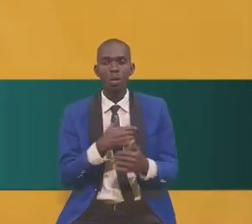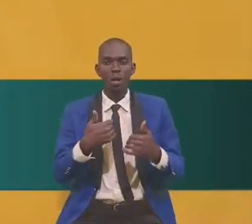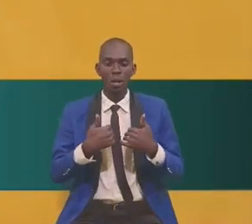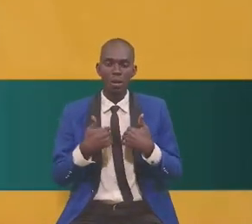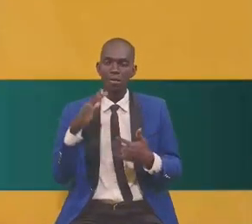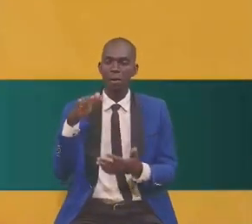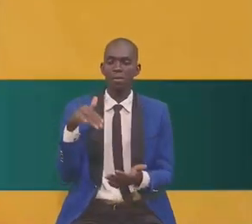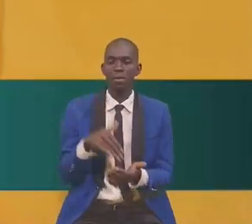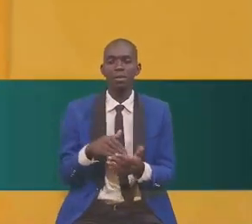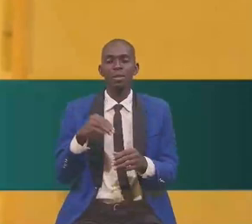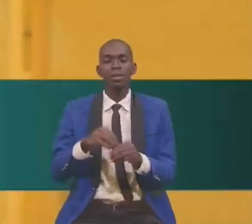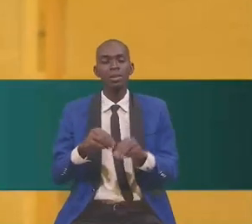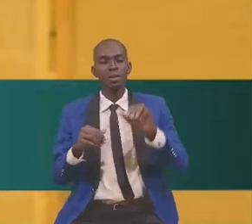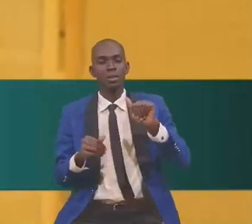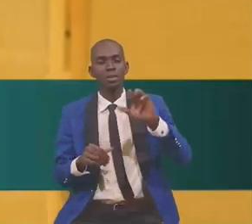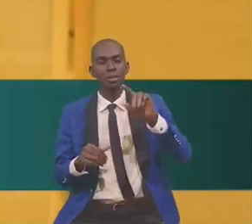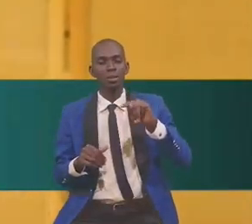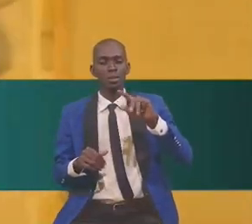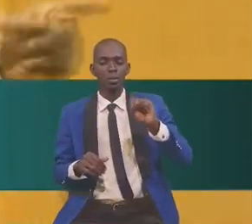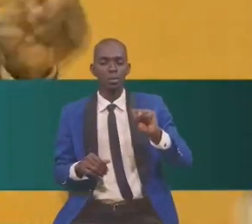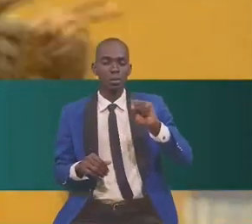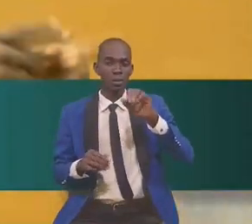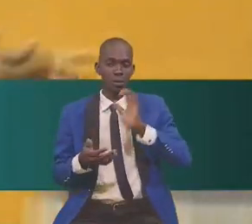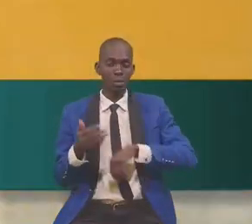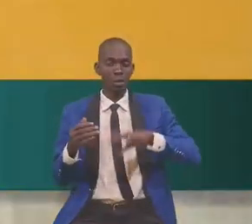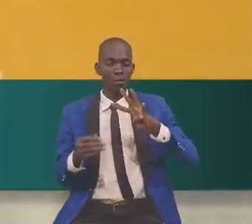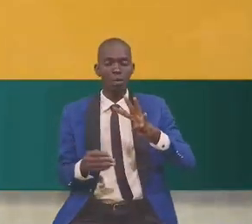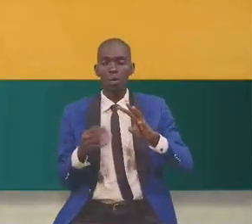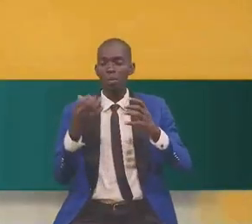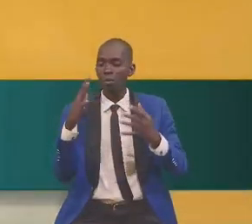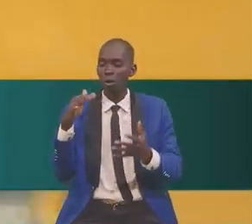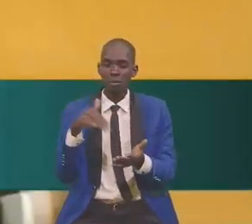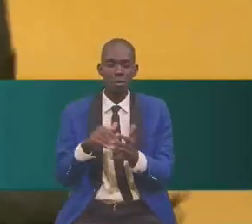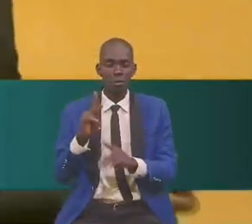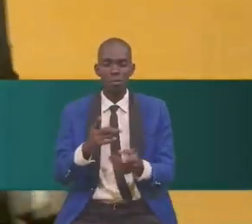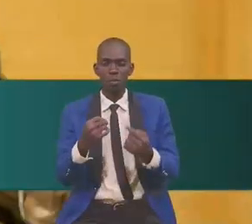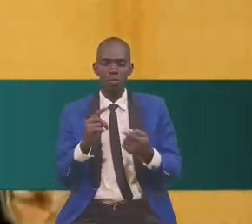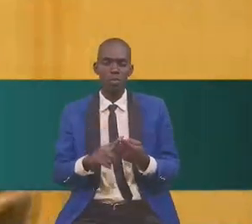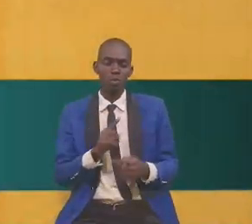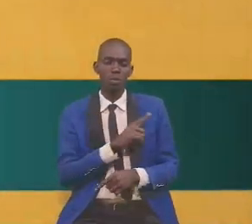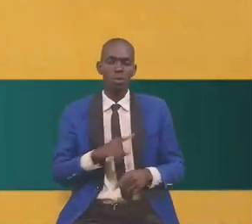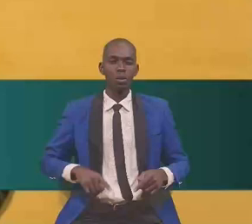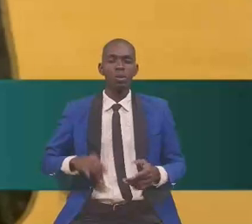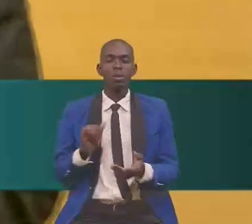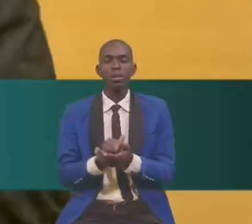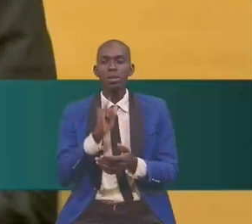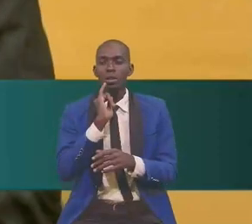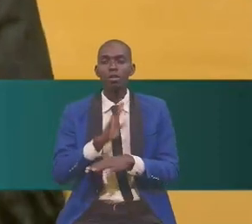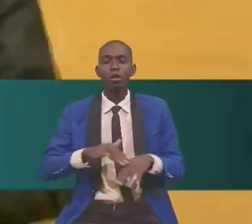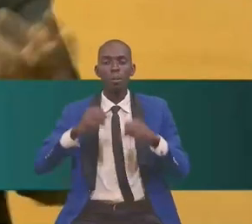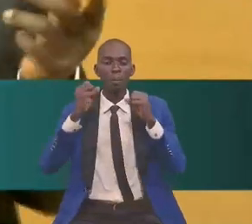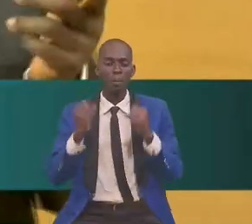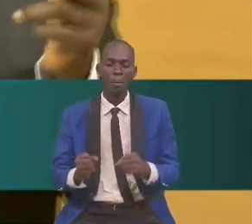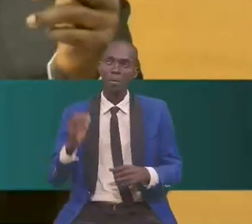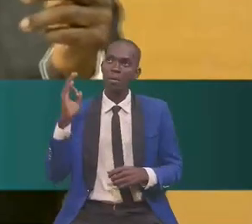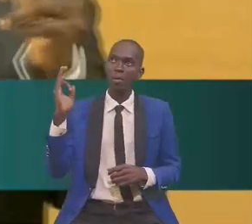acte 4, venant au Seigneur. Et c'est la puissance, l'évangélisation de puissance. Et comme nous venons au chapitre 5,